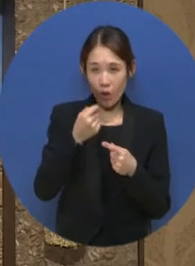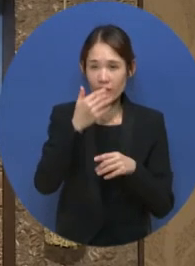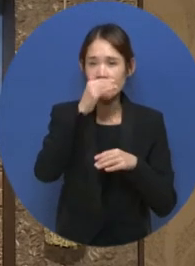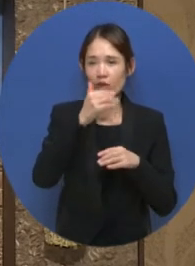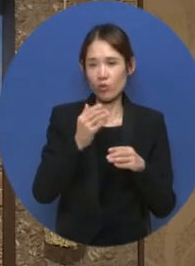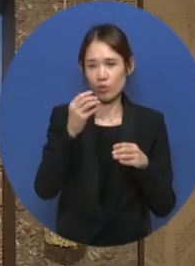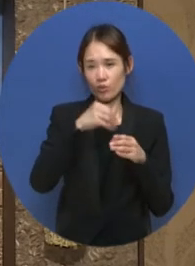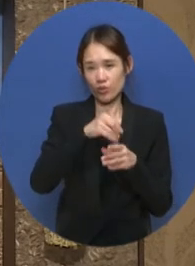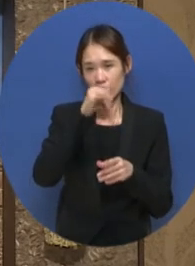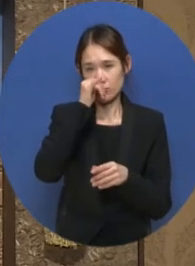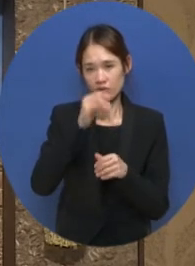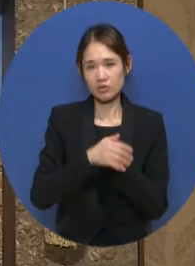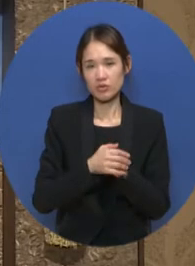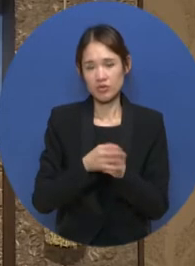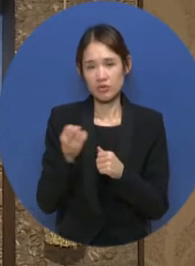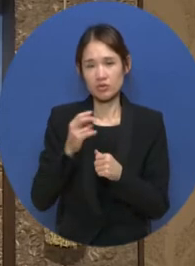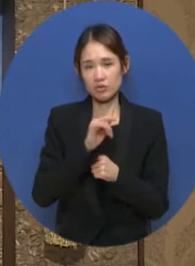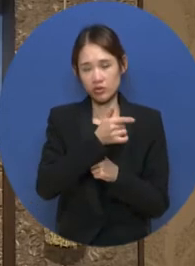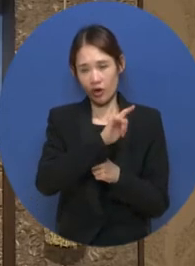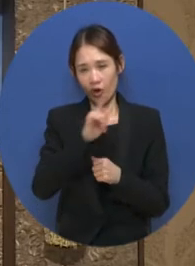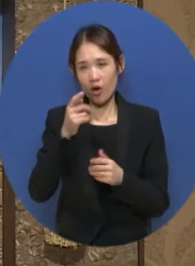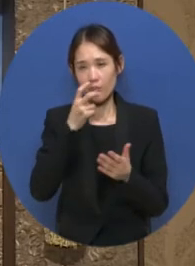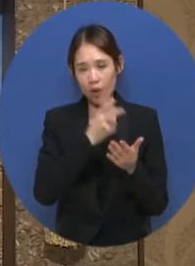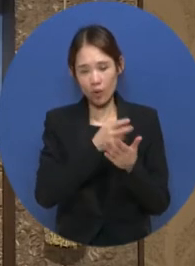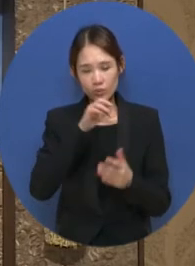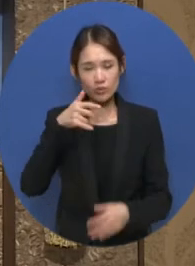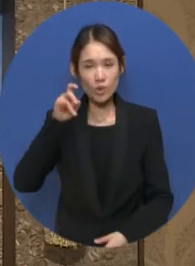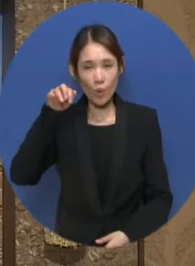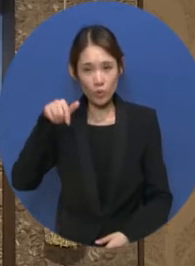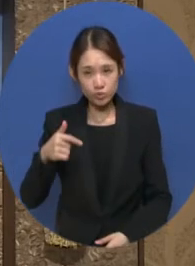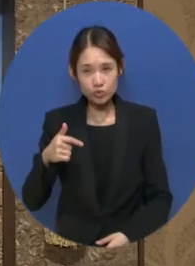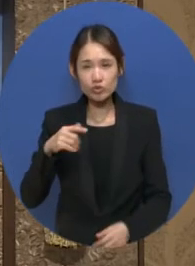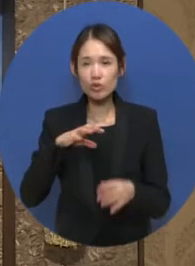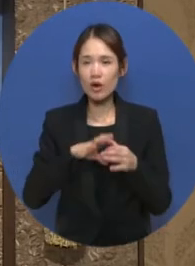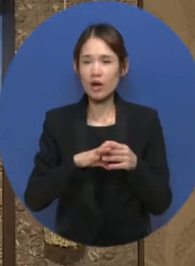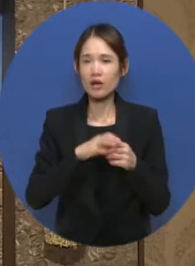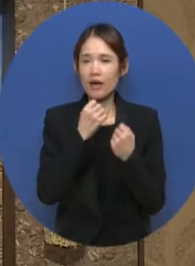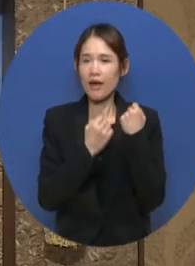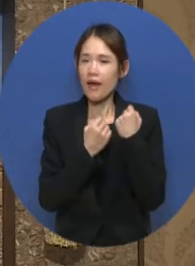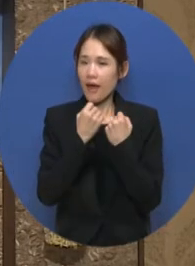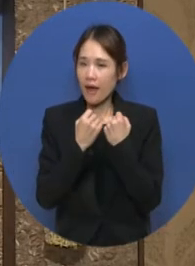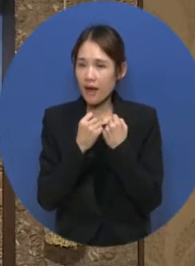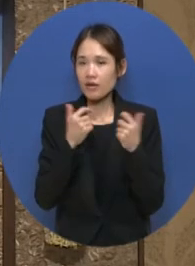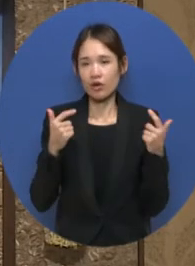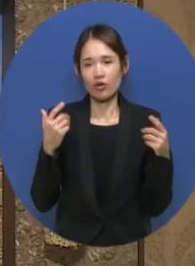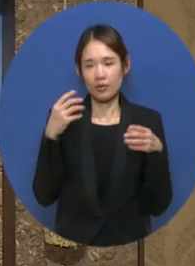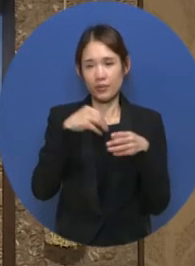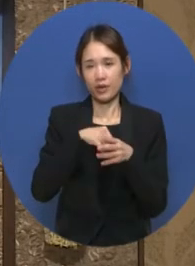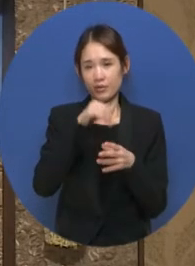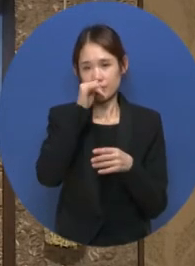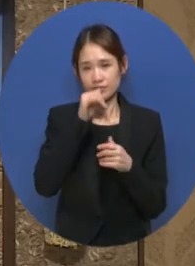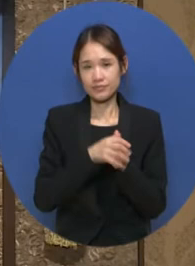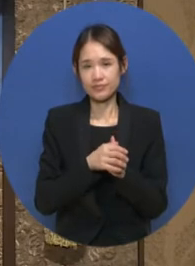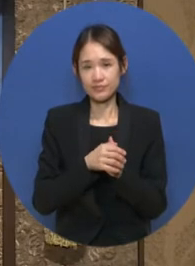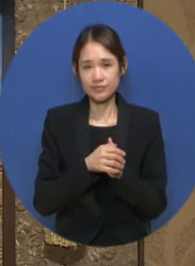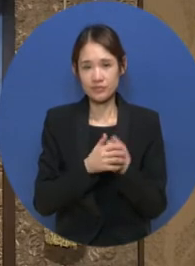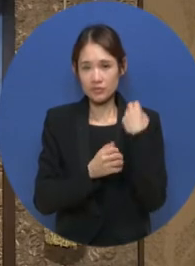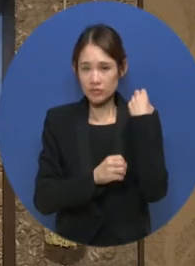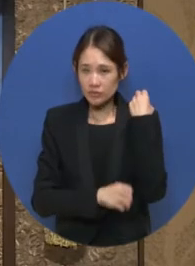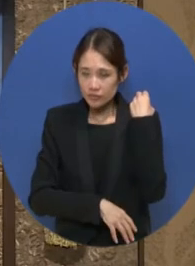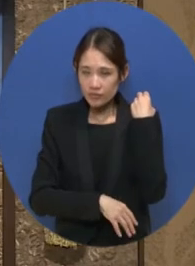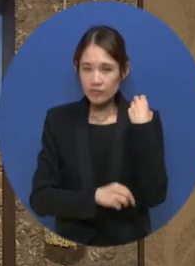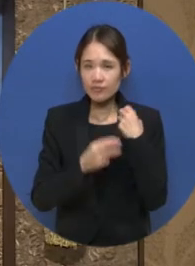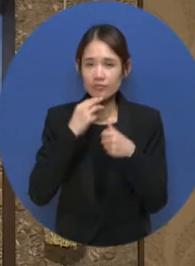있고요 또 이제 여러가지 법조문 델의 대한 설명 이라는 해석도 이란 이런 것들을 함께 다 담고 있습니다 아 그래서 기본적으로